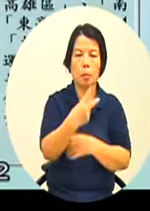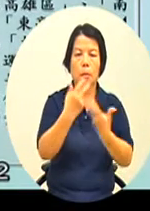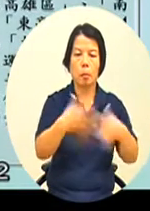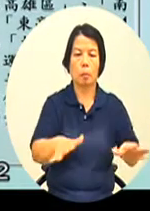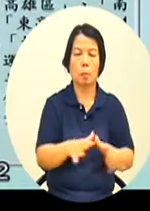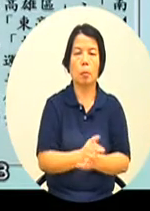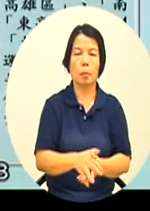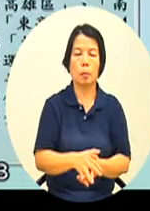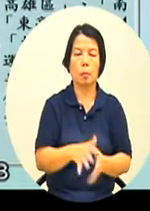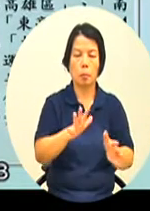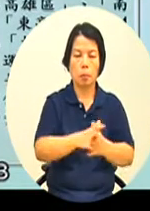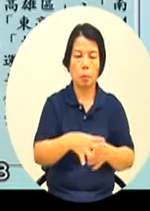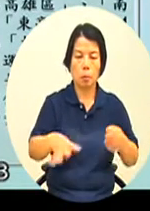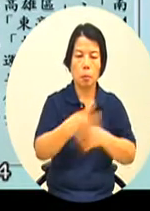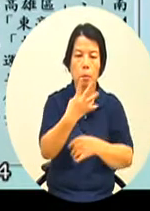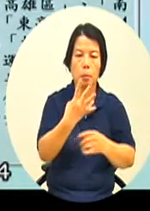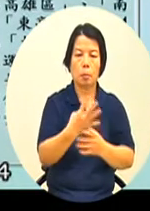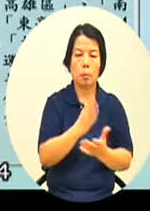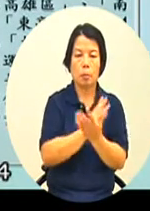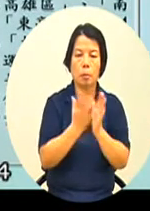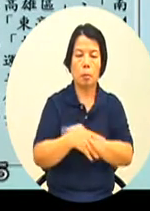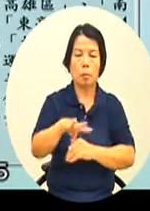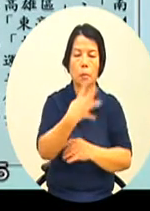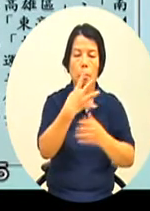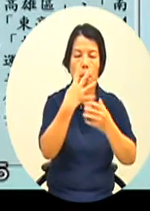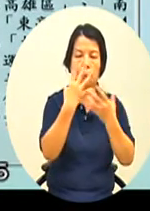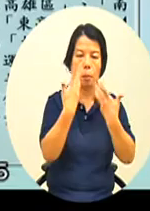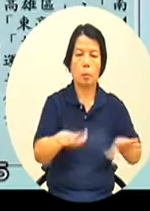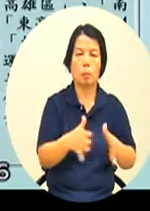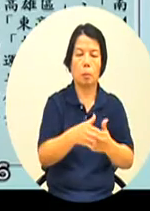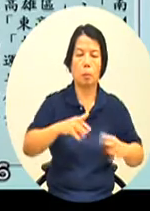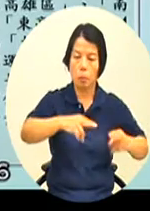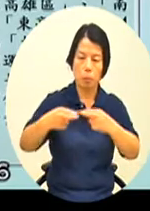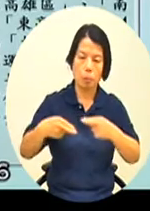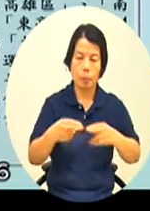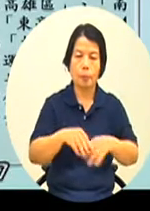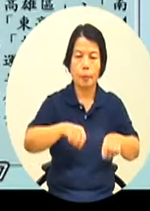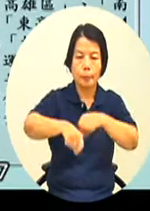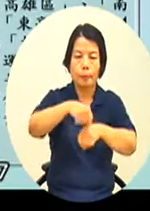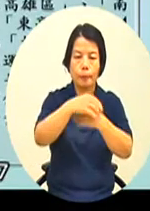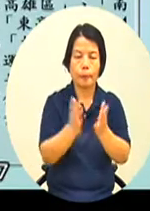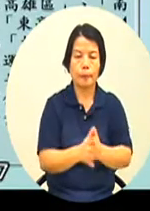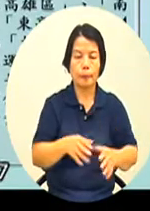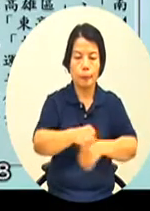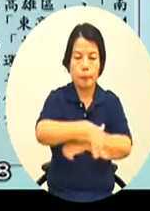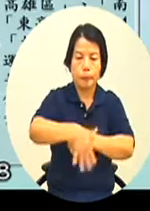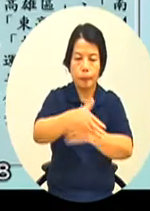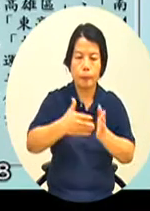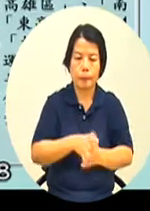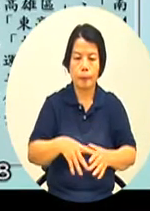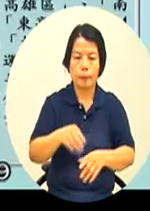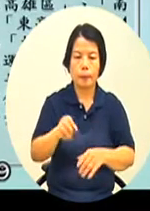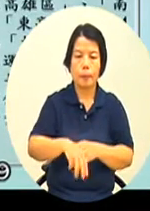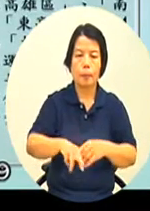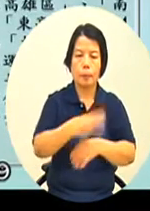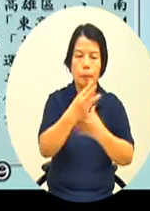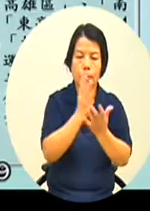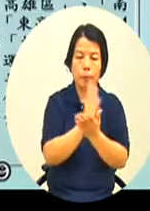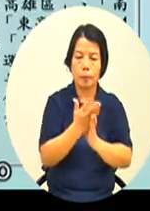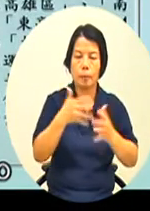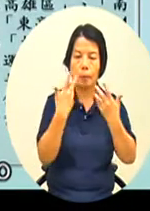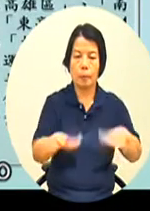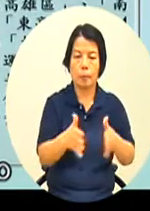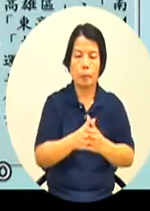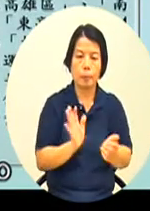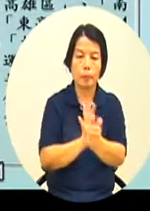点，那也有479项的改善计划，那同时也获各机关改善323项。那在推